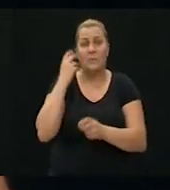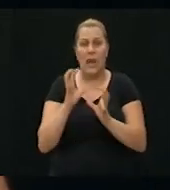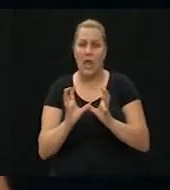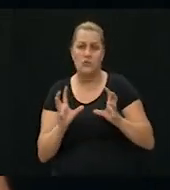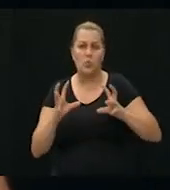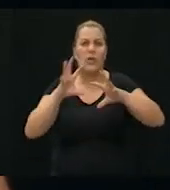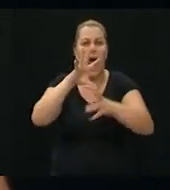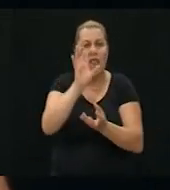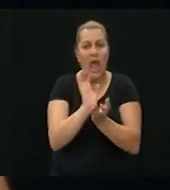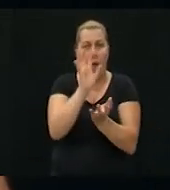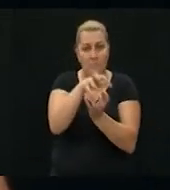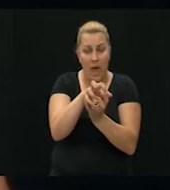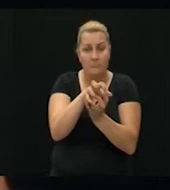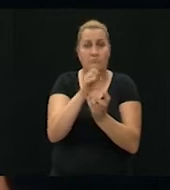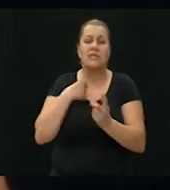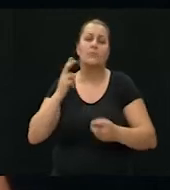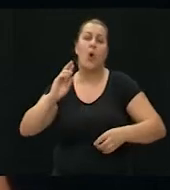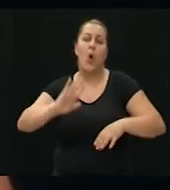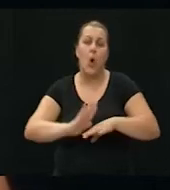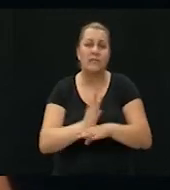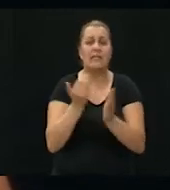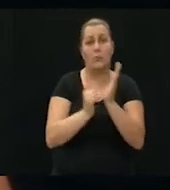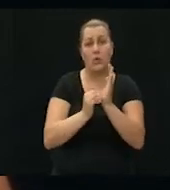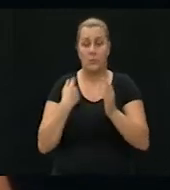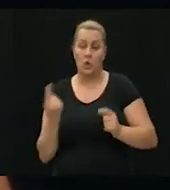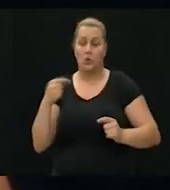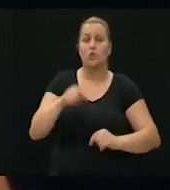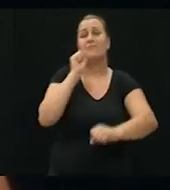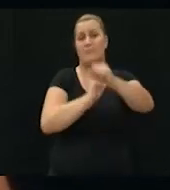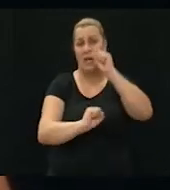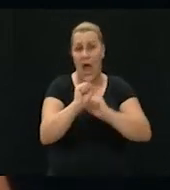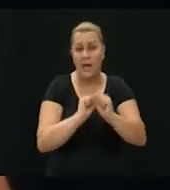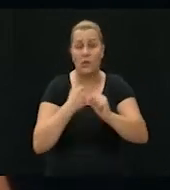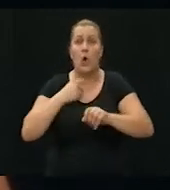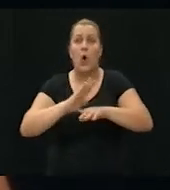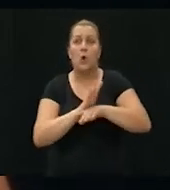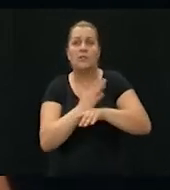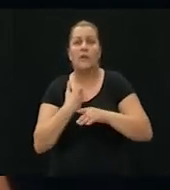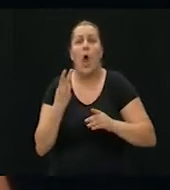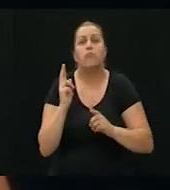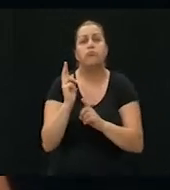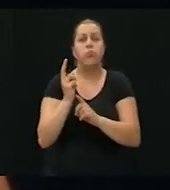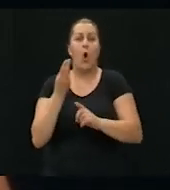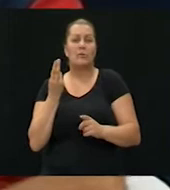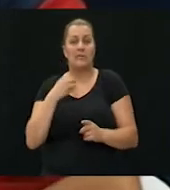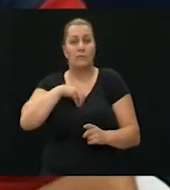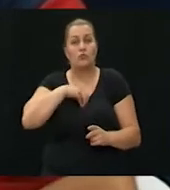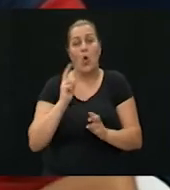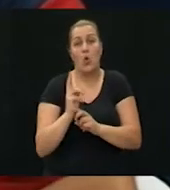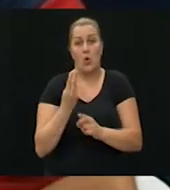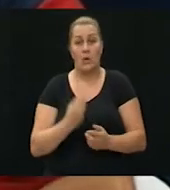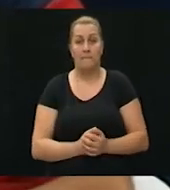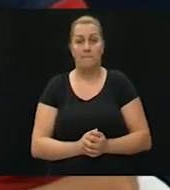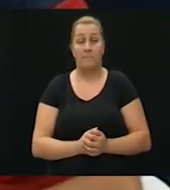raljama i osjetili smo potrebu da dođemo u brand, osjetili smo zov. Da, jeste li očekivali da će možda biti